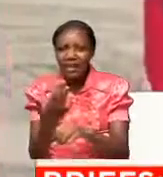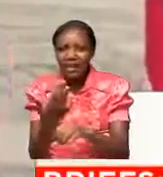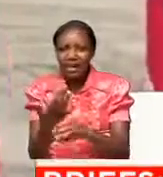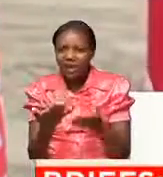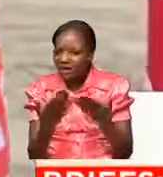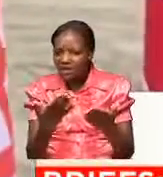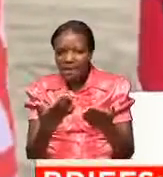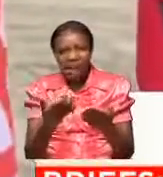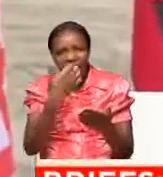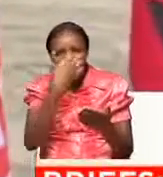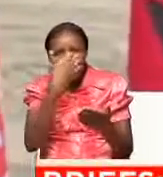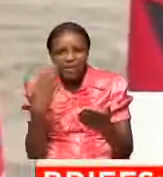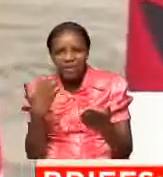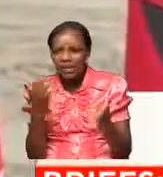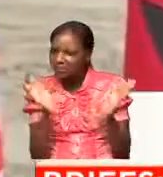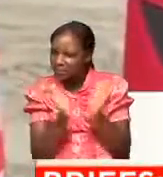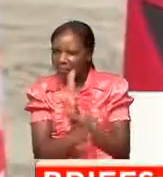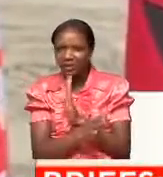death.